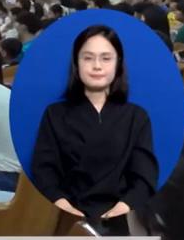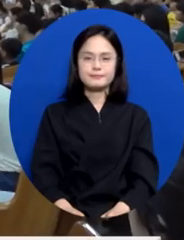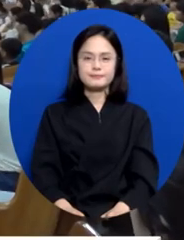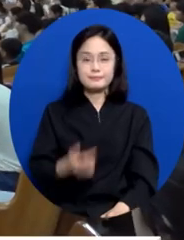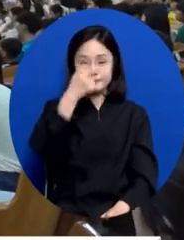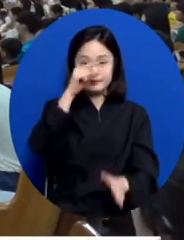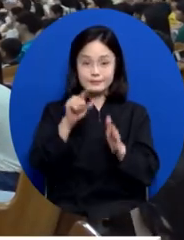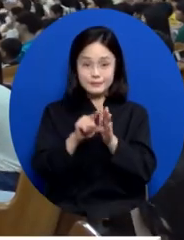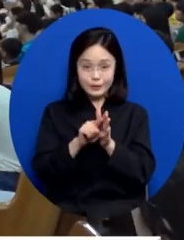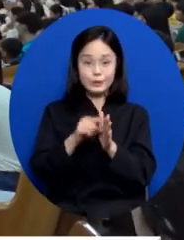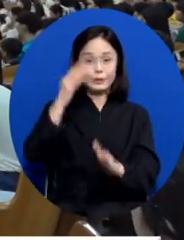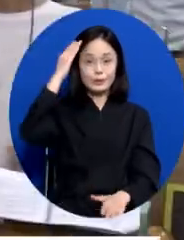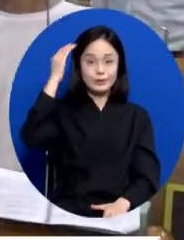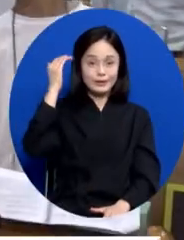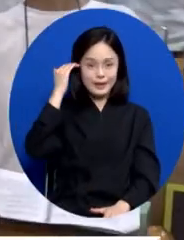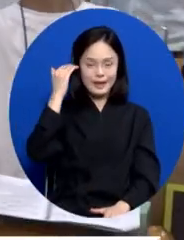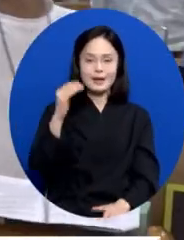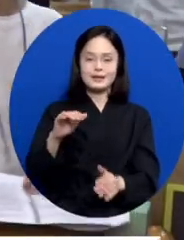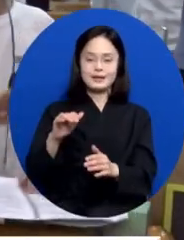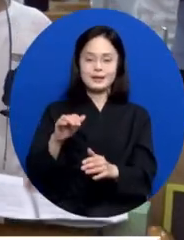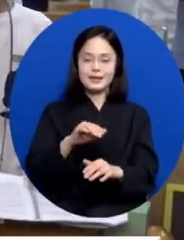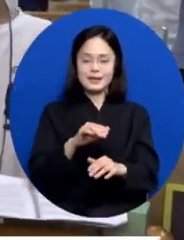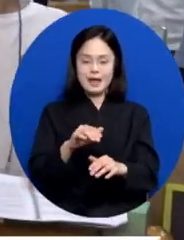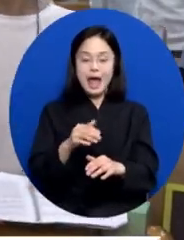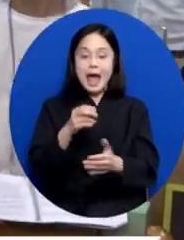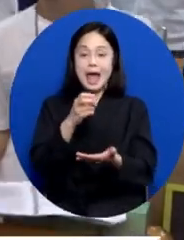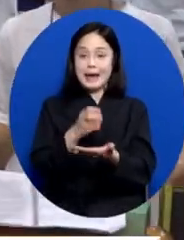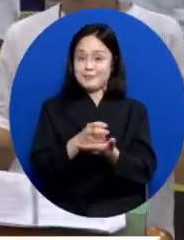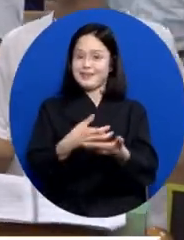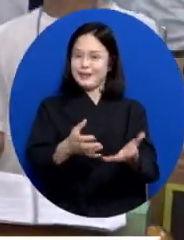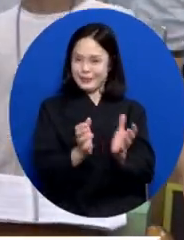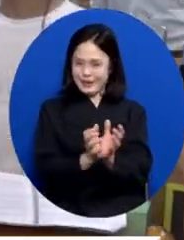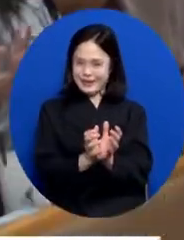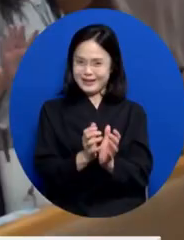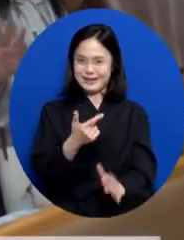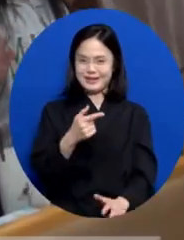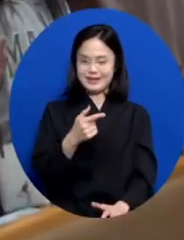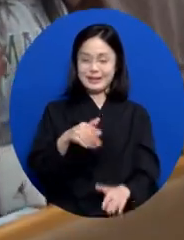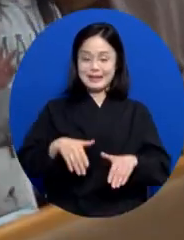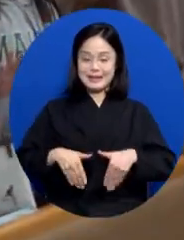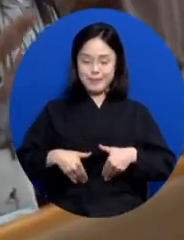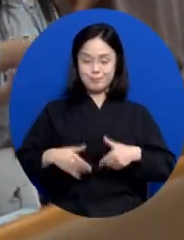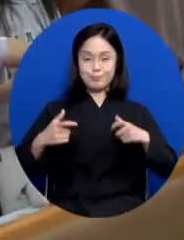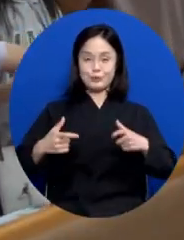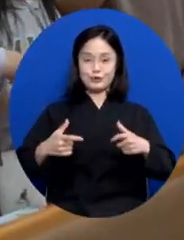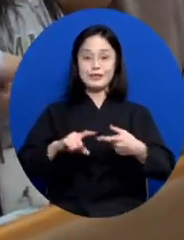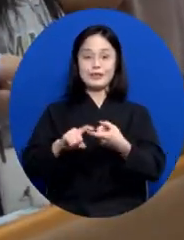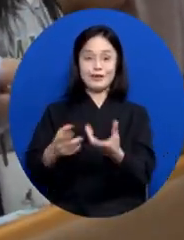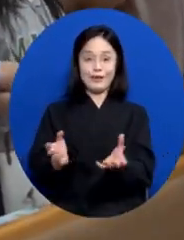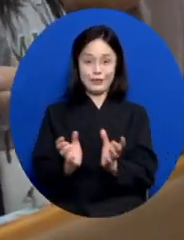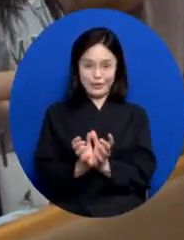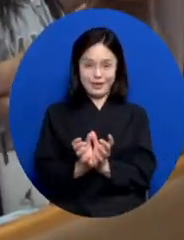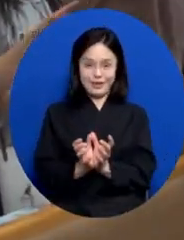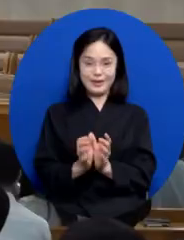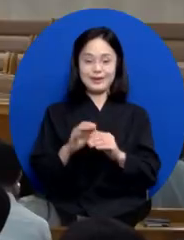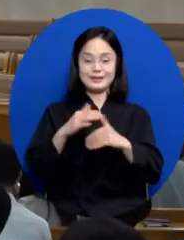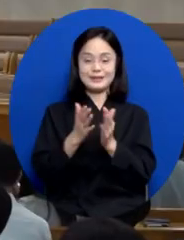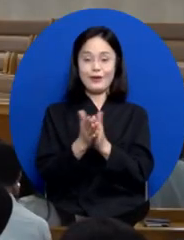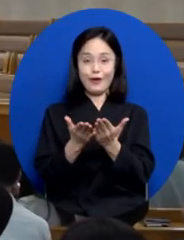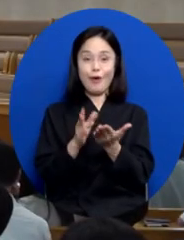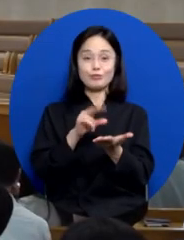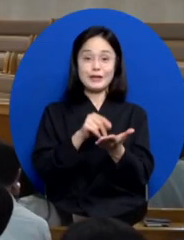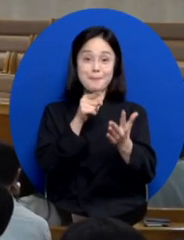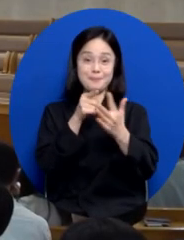기독교 대한감리회 교회학교 남부연회연합회가 제15회 남부연회 초중고 성경골든벨 대회를 열었습니다. 개회